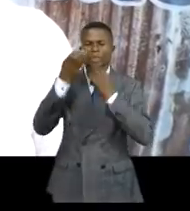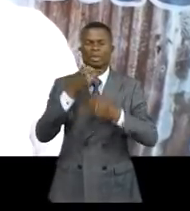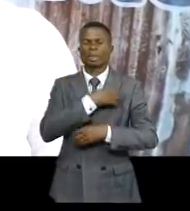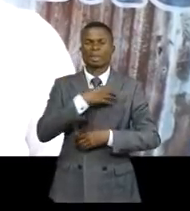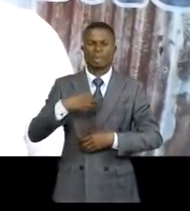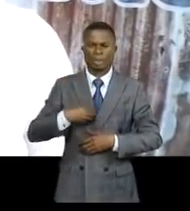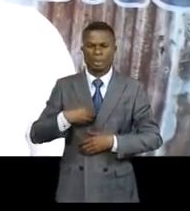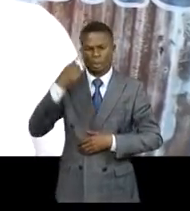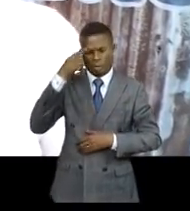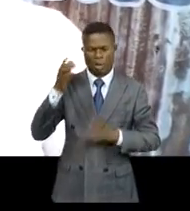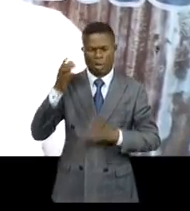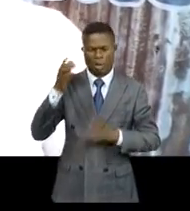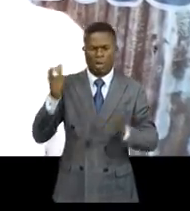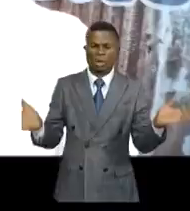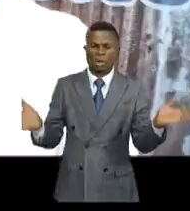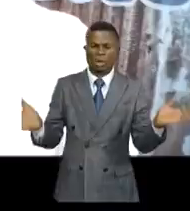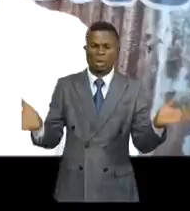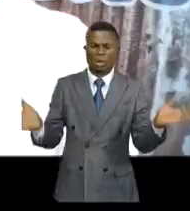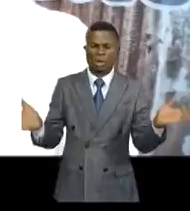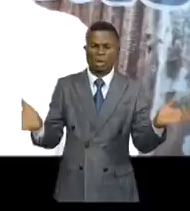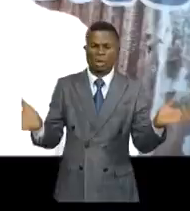les encourager.